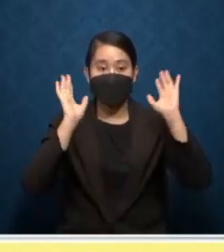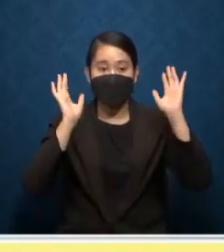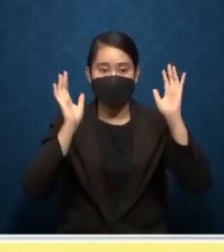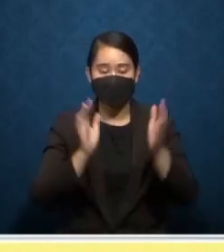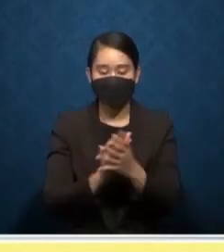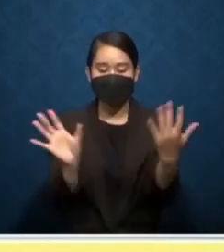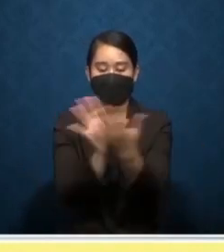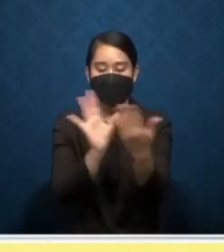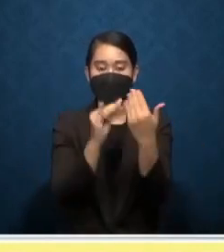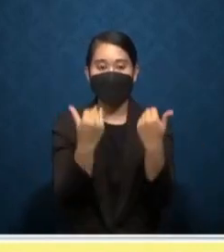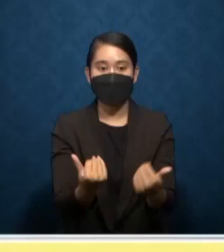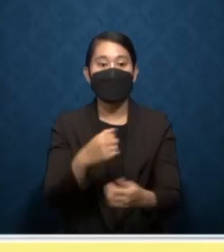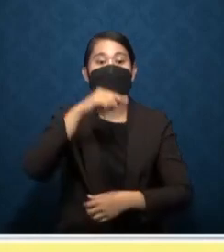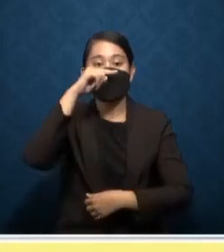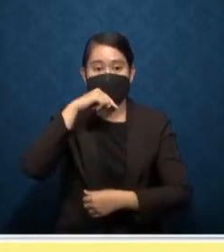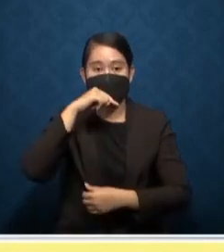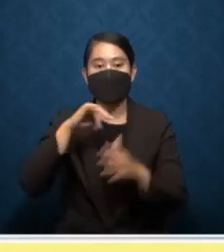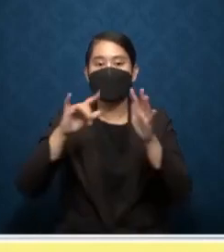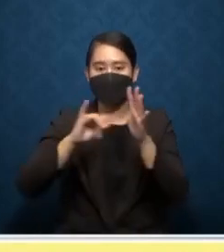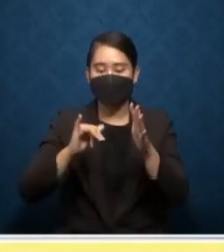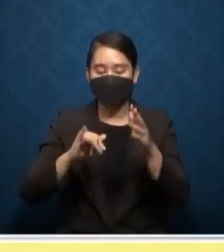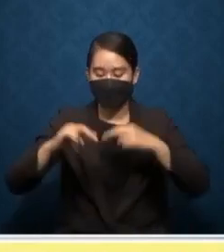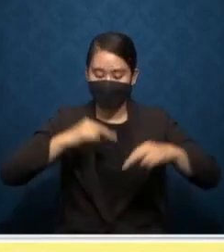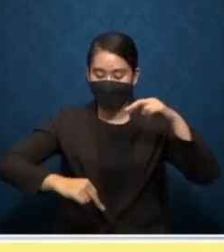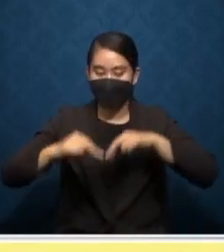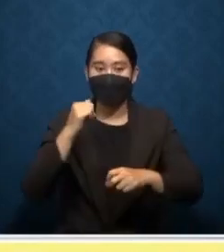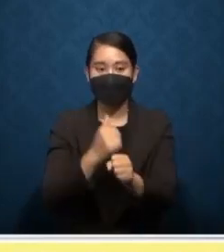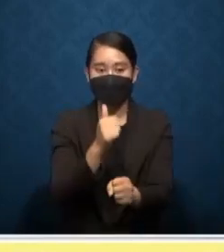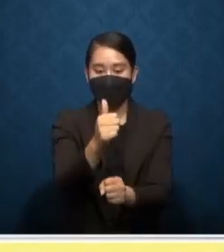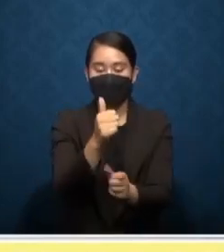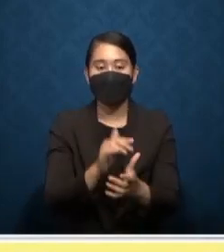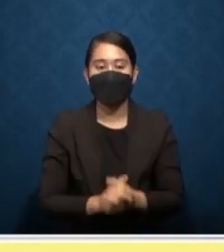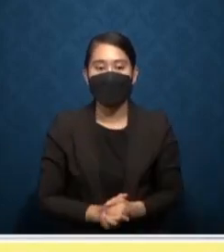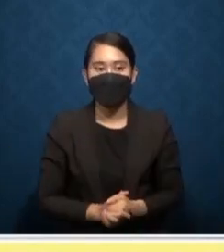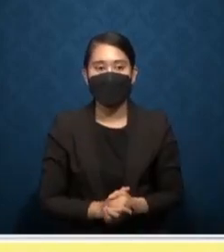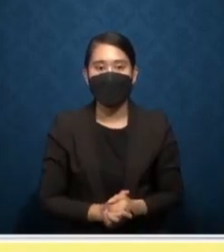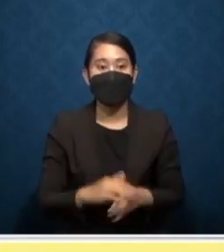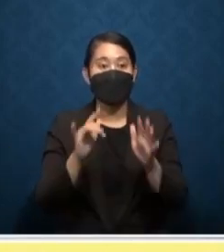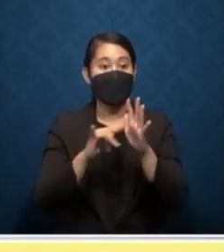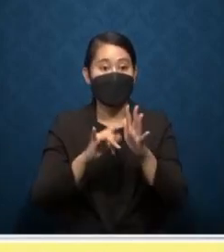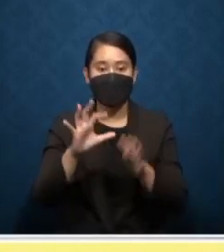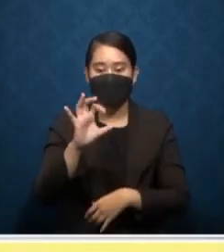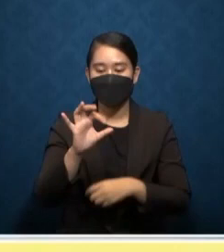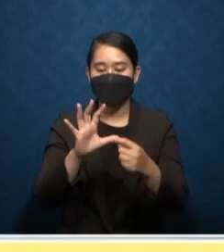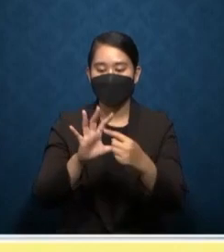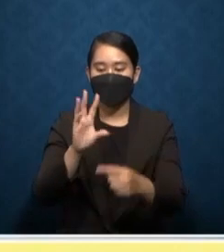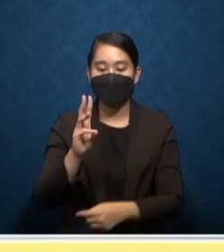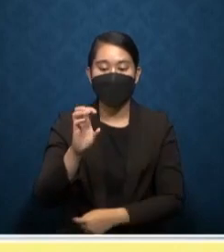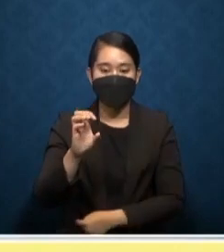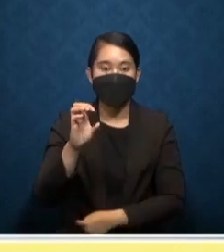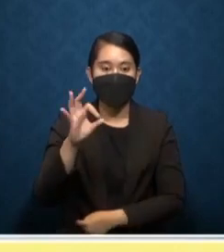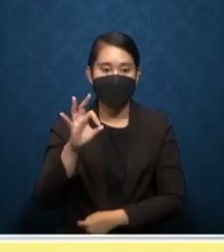ลาโจนสมุภัยไยมัสามารถรัษาลวกได้ท่านเชื่อไครับว่า ฟ้าวิพิราเวีเดิมเฉียว